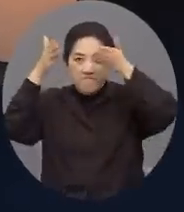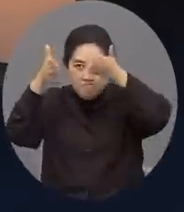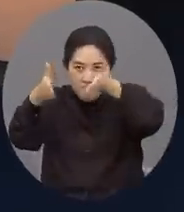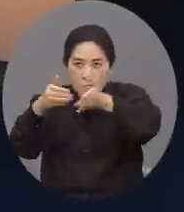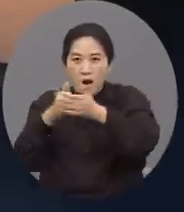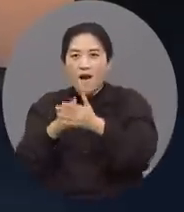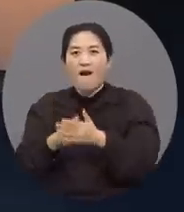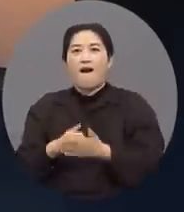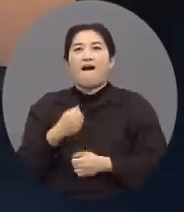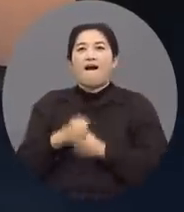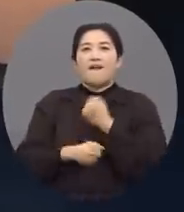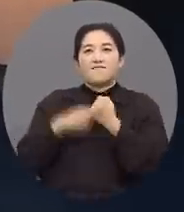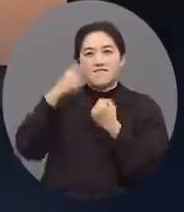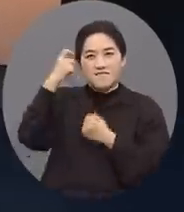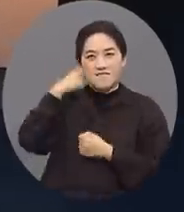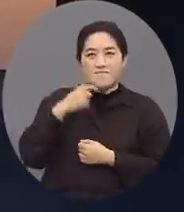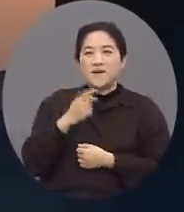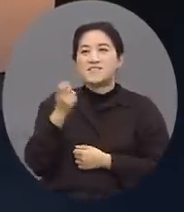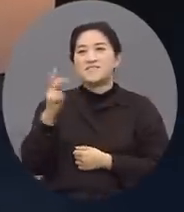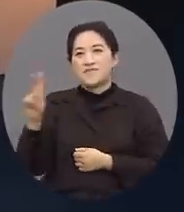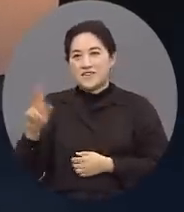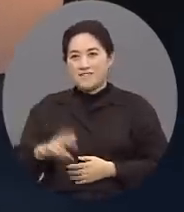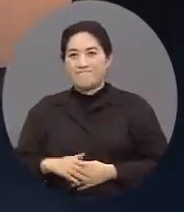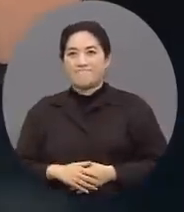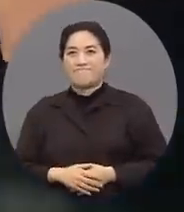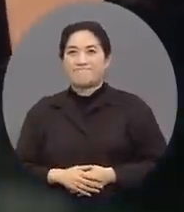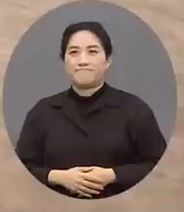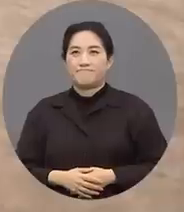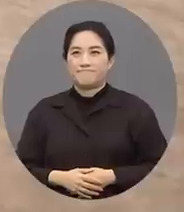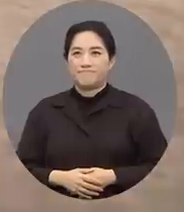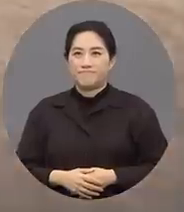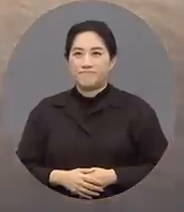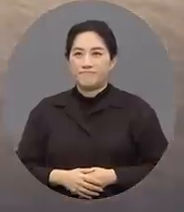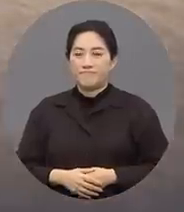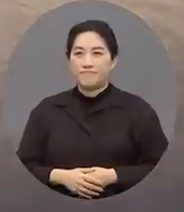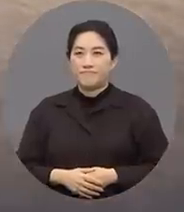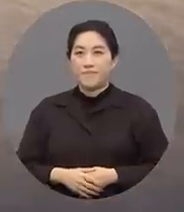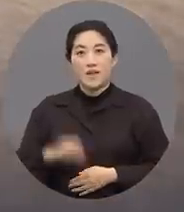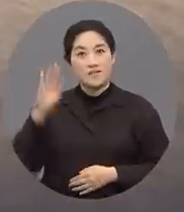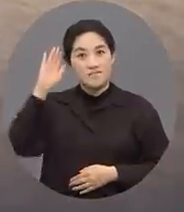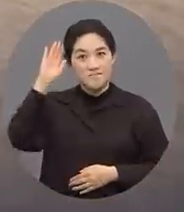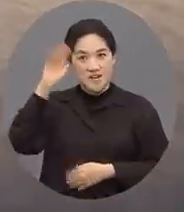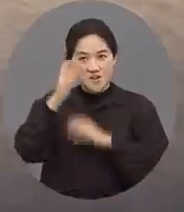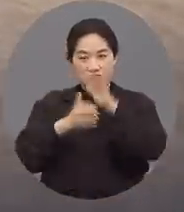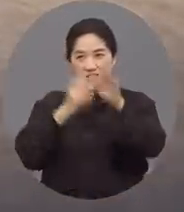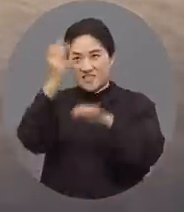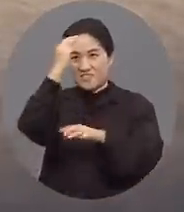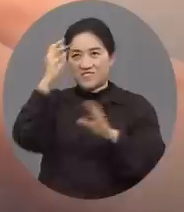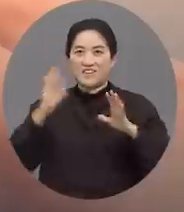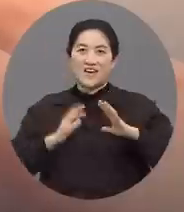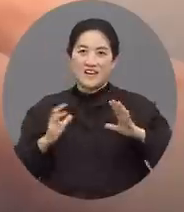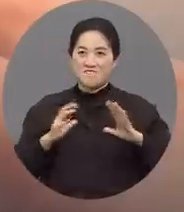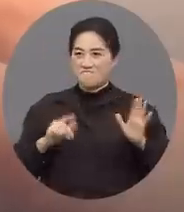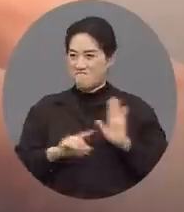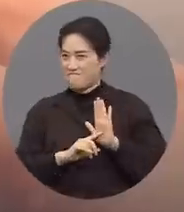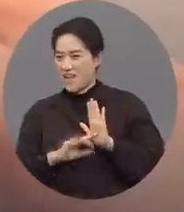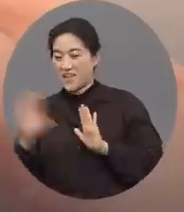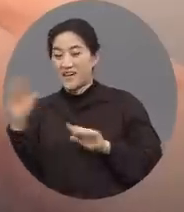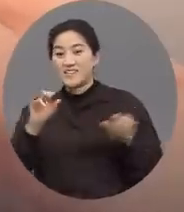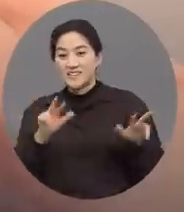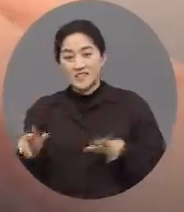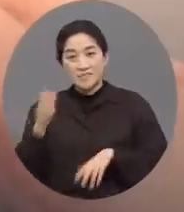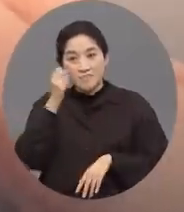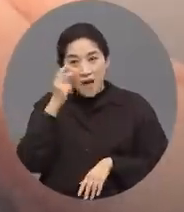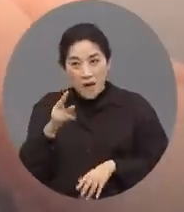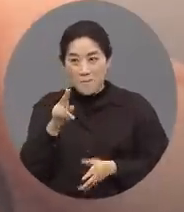자유로움을 드릴 수 있는 그런 TV라고 보시면 될 것 같습니다. 미래의 혁신 기술을 자랑하기보다는 당장 한두